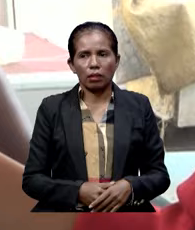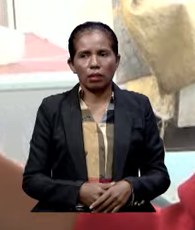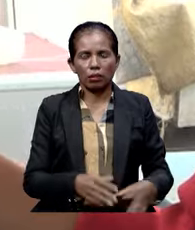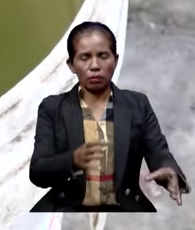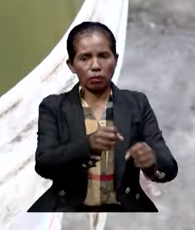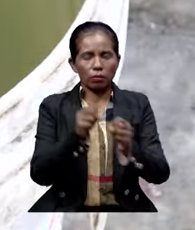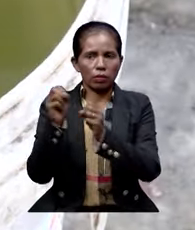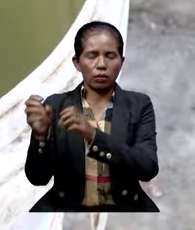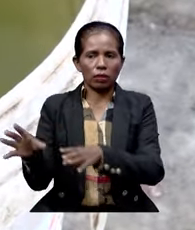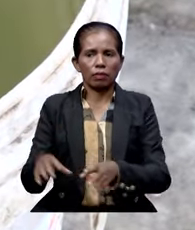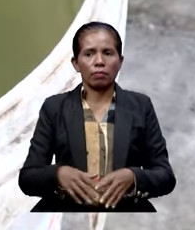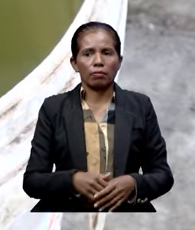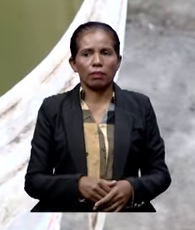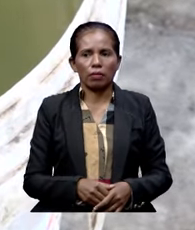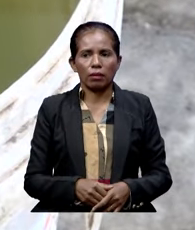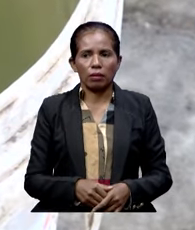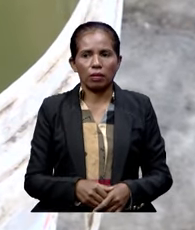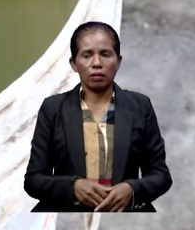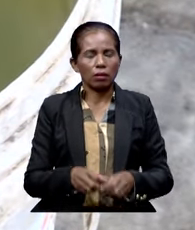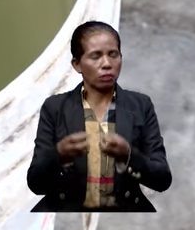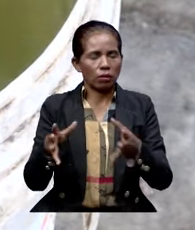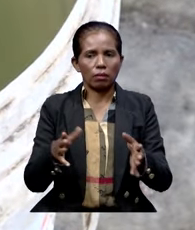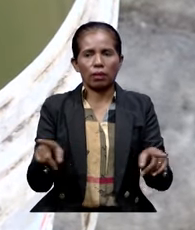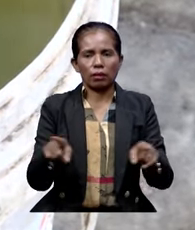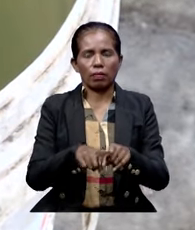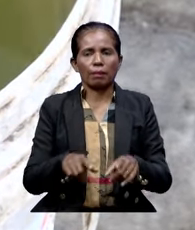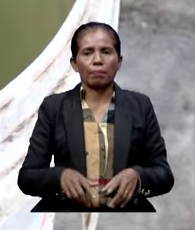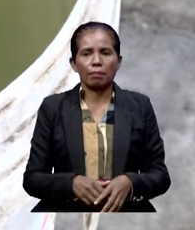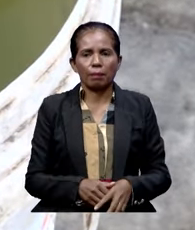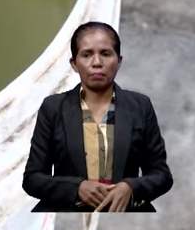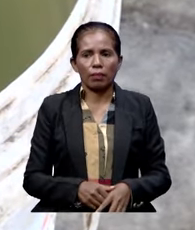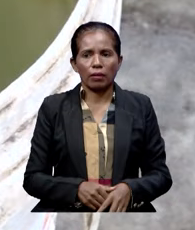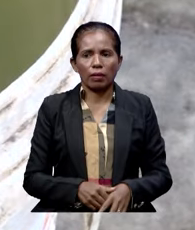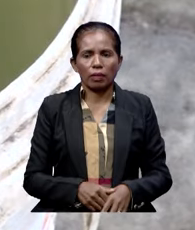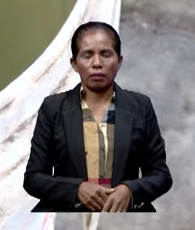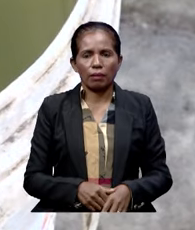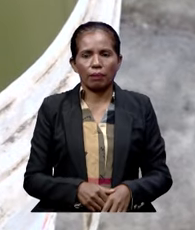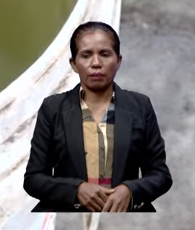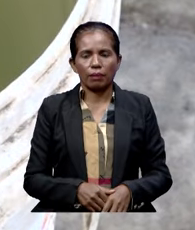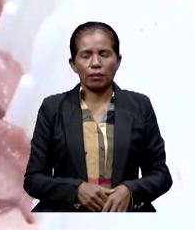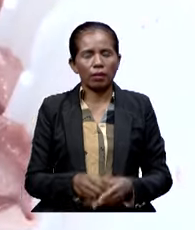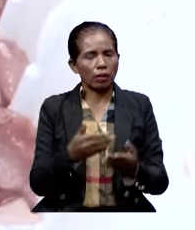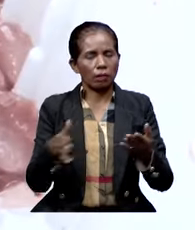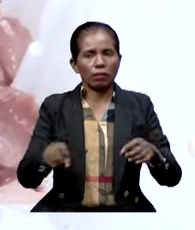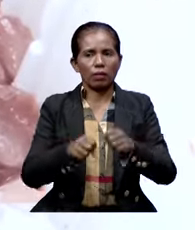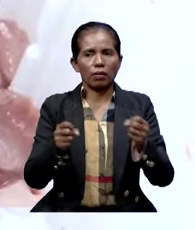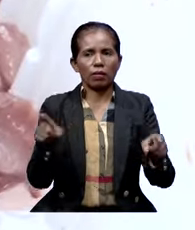rautet fakarit, fakar mana fusi kena mana. Pasalnya dari mak ad lah sini.